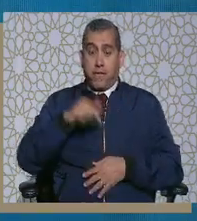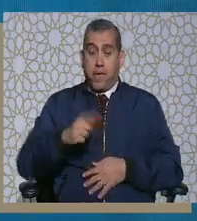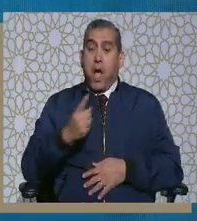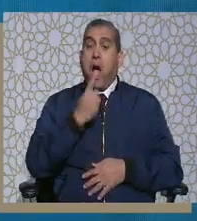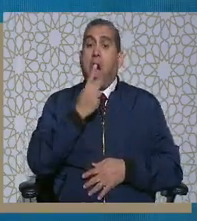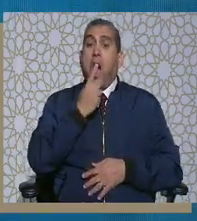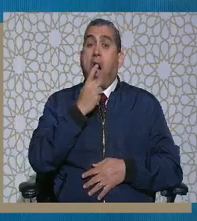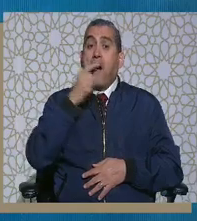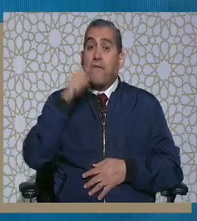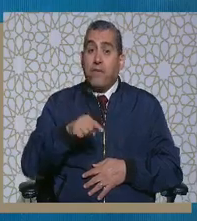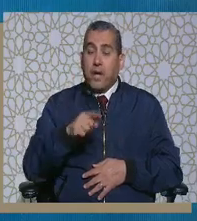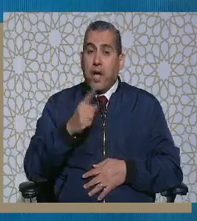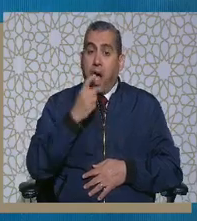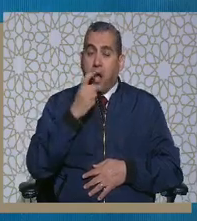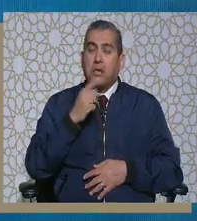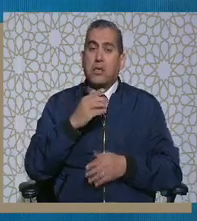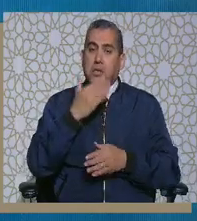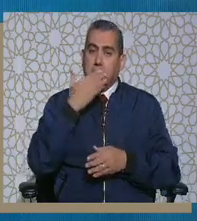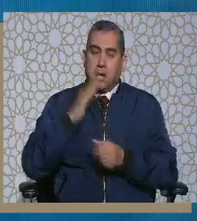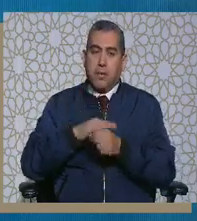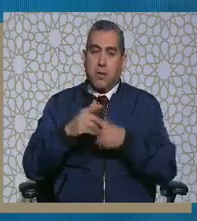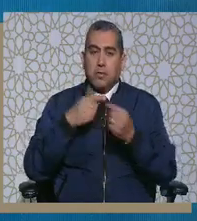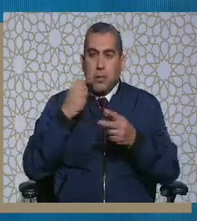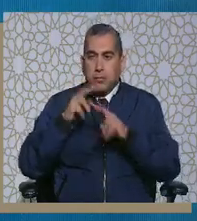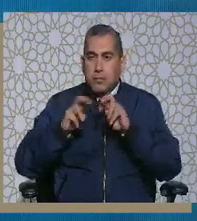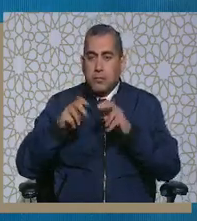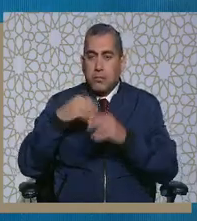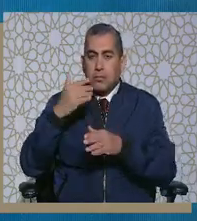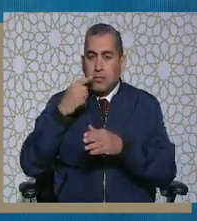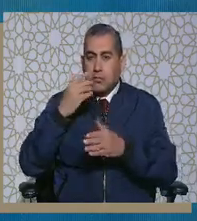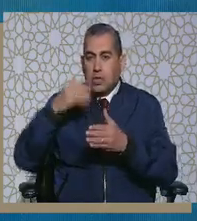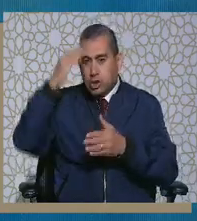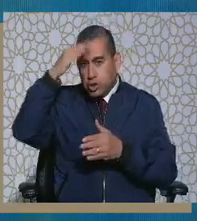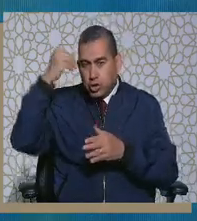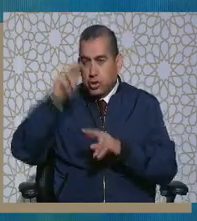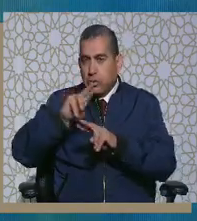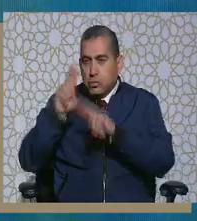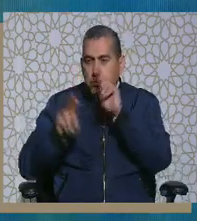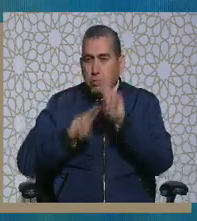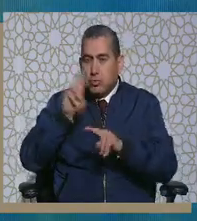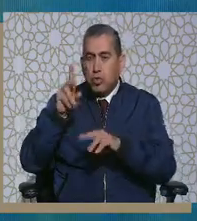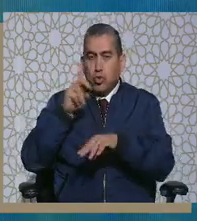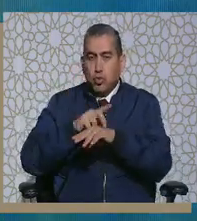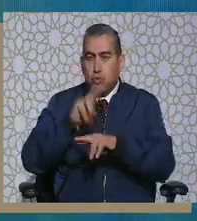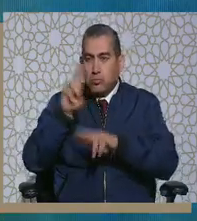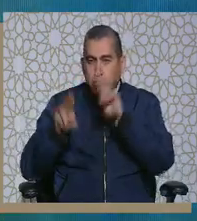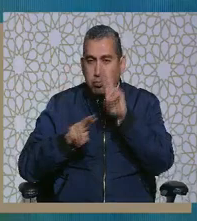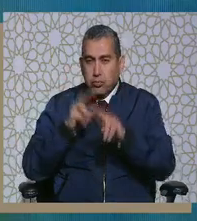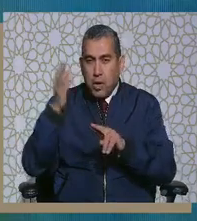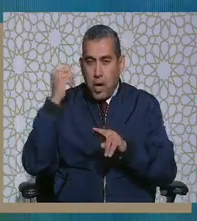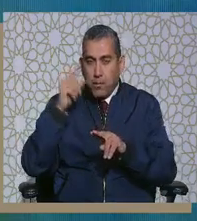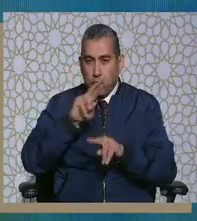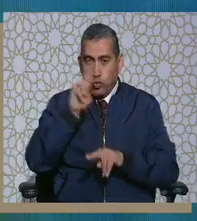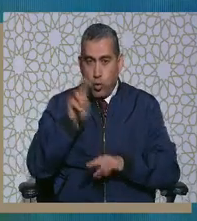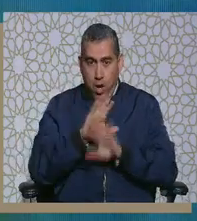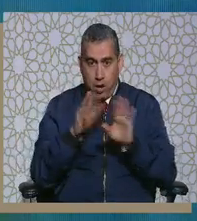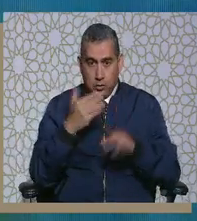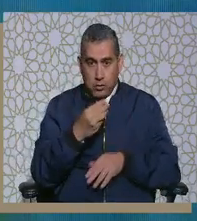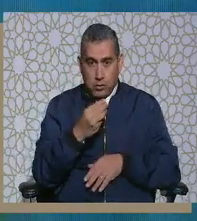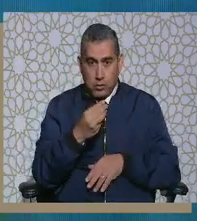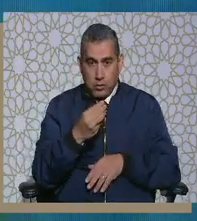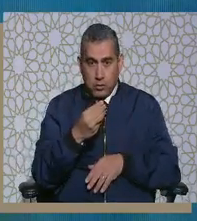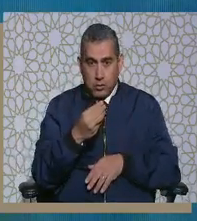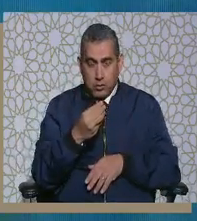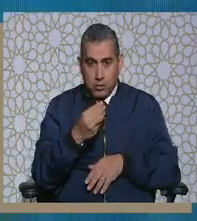ديت احنا بعد دراسه طويله وبعد الرجوع ايوه يا حاج محمد خلصت السؤال؟ ايوه